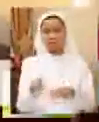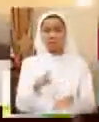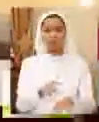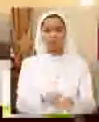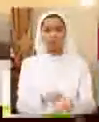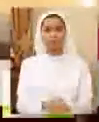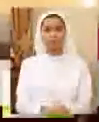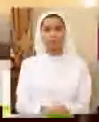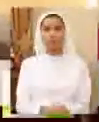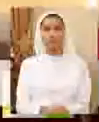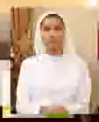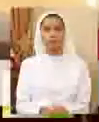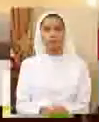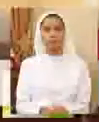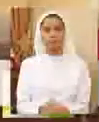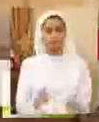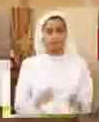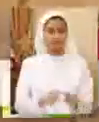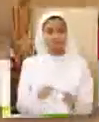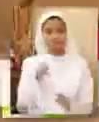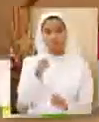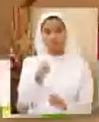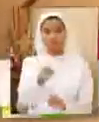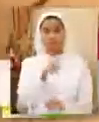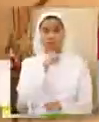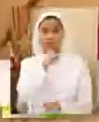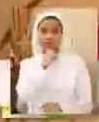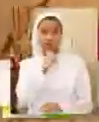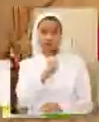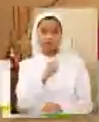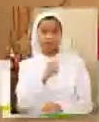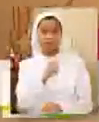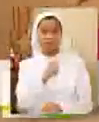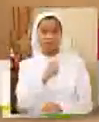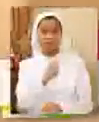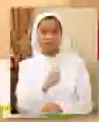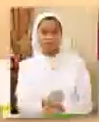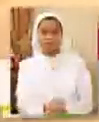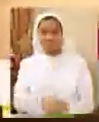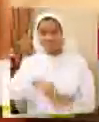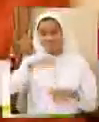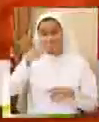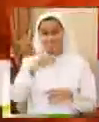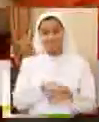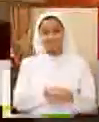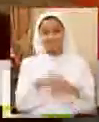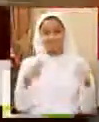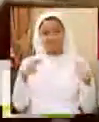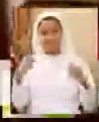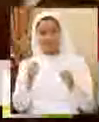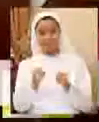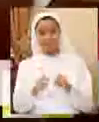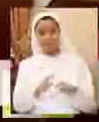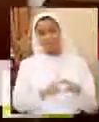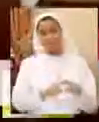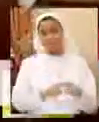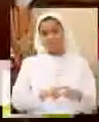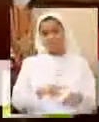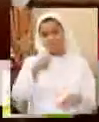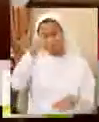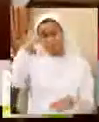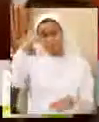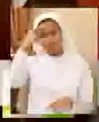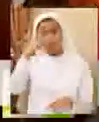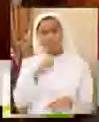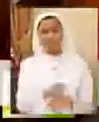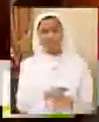Meron din kayong... Tama, yeah, oo. Pero hindi kayo nang nagagamot, hindi ano, more of information, ano? Hindi naman po talaga nagagamot ang disability